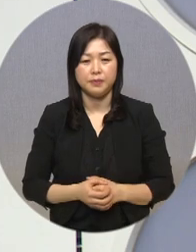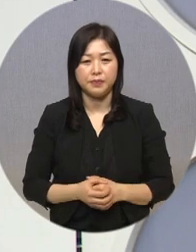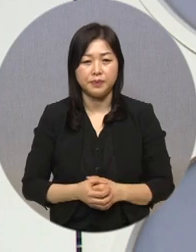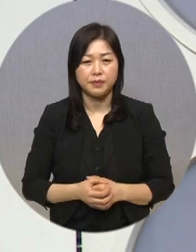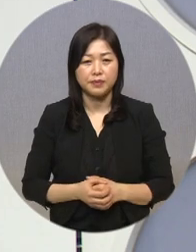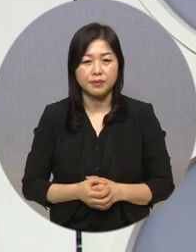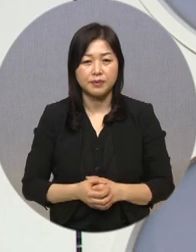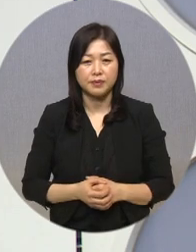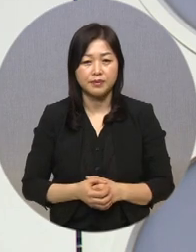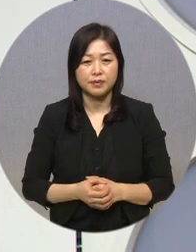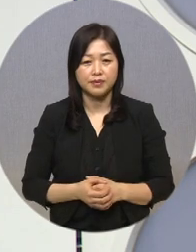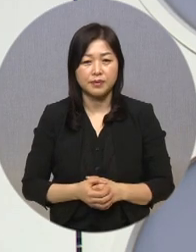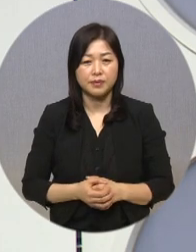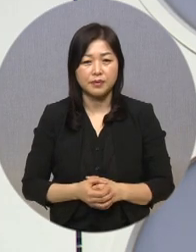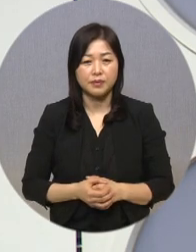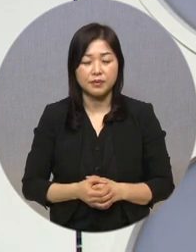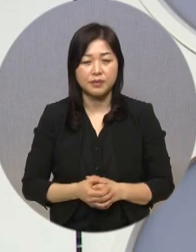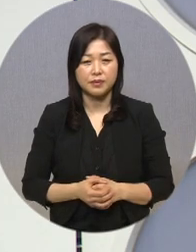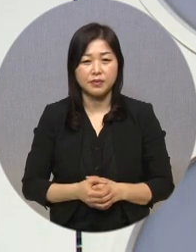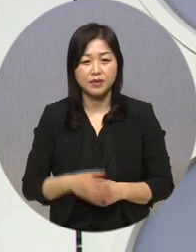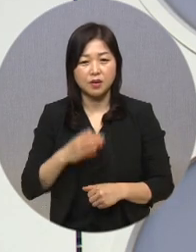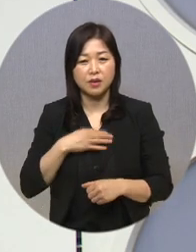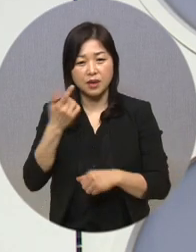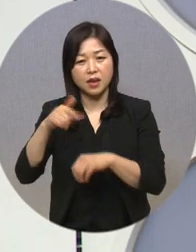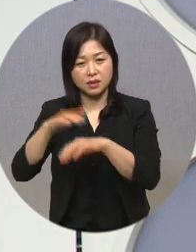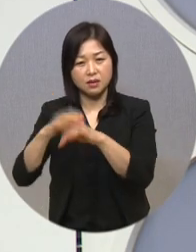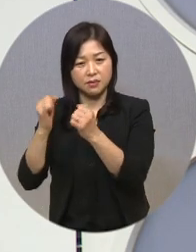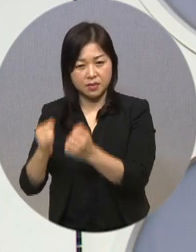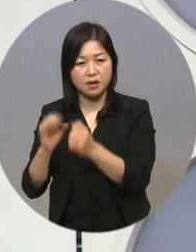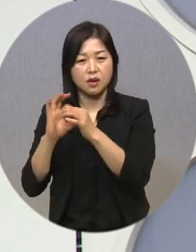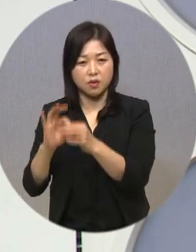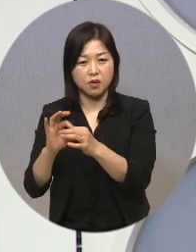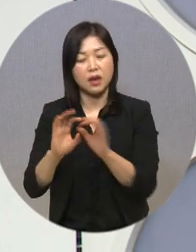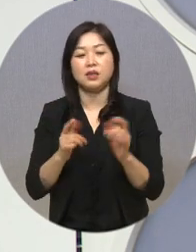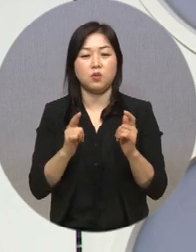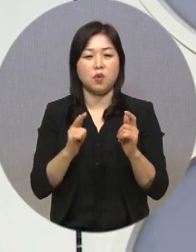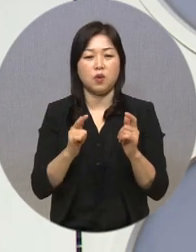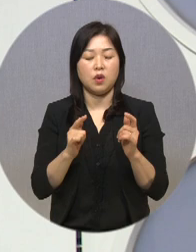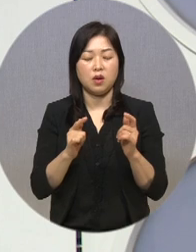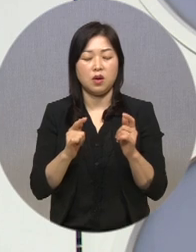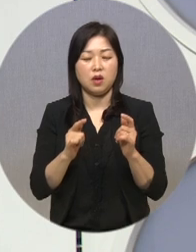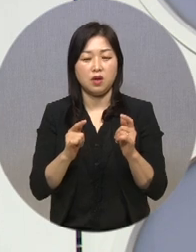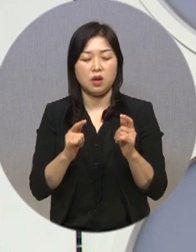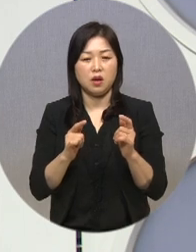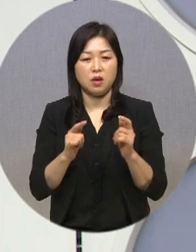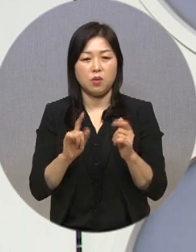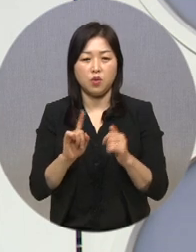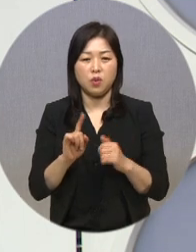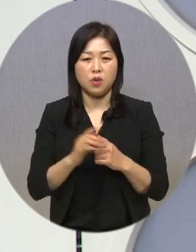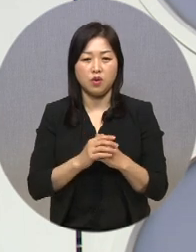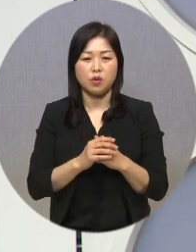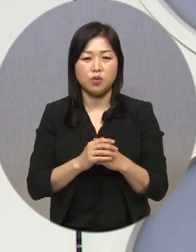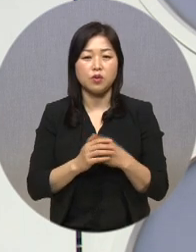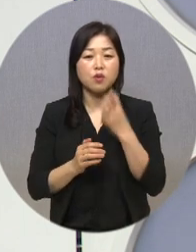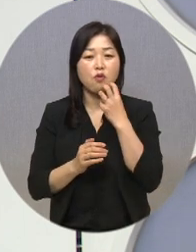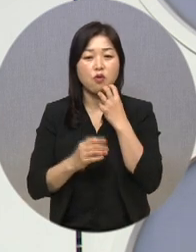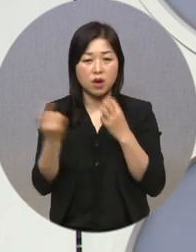그러고 이제 나서 저는 대전에 물러 있었고 아니죠. 그러고 나서 서울에